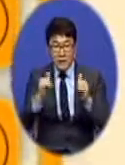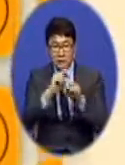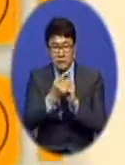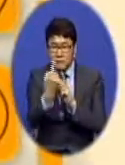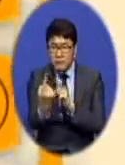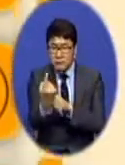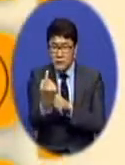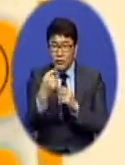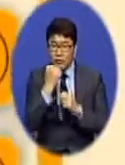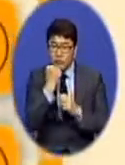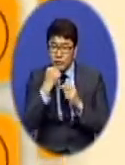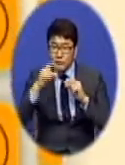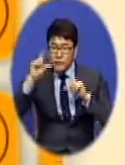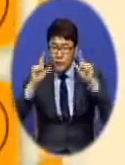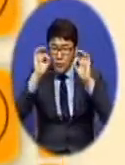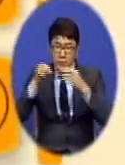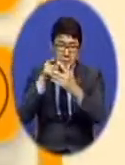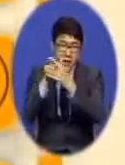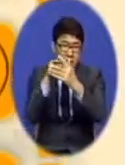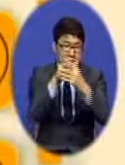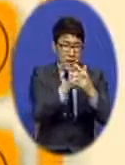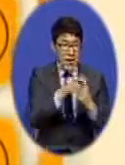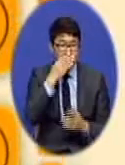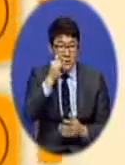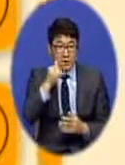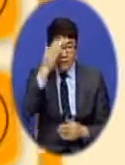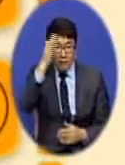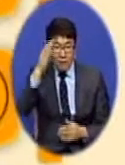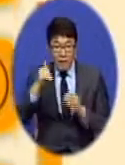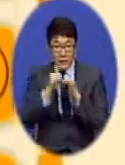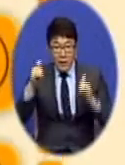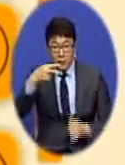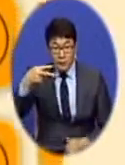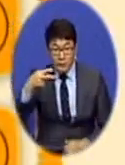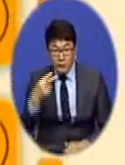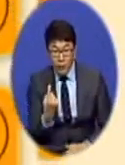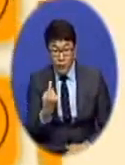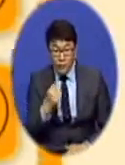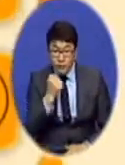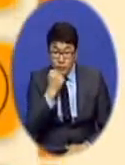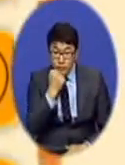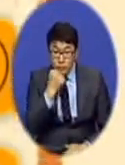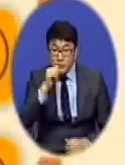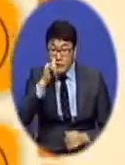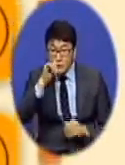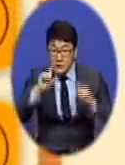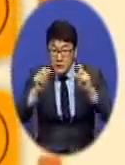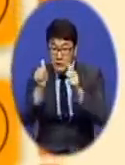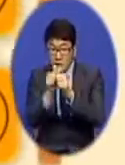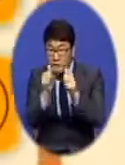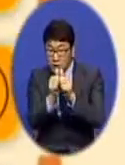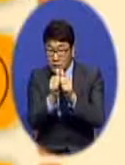상대의 웃는 모습을 보고 그 사람이 됨됨이를 알 수 있는데요. 전혀 모르는 사람이라고 하더라도 예. 웃고 있는 남자